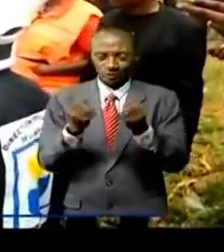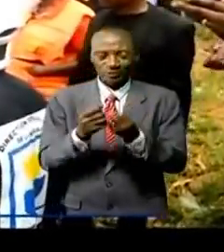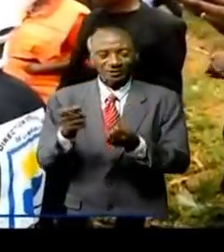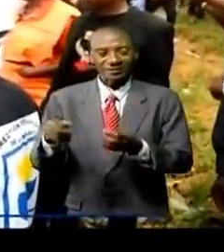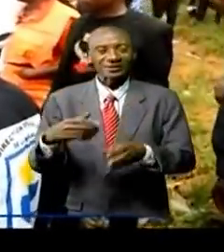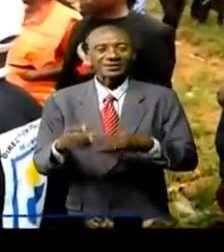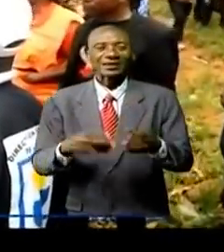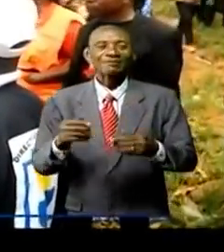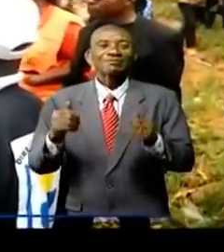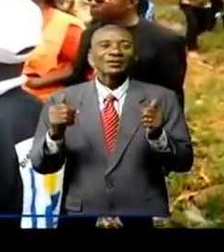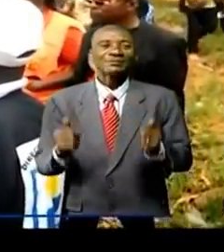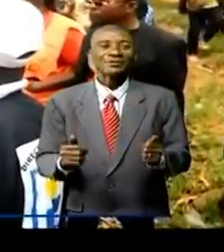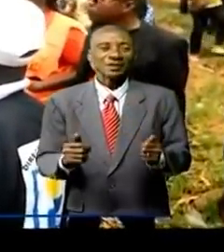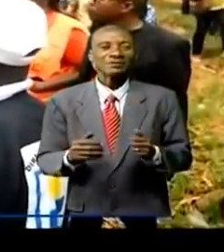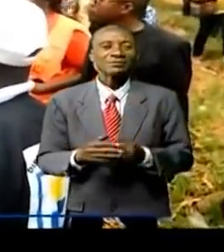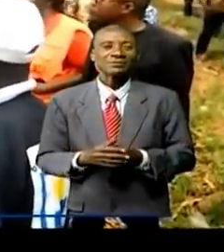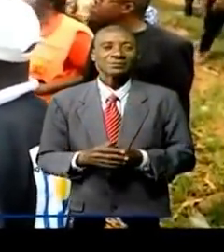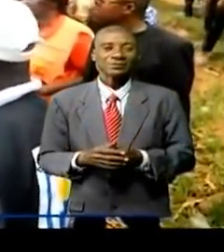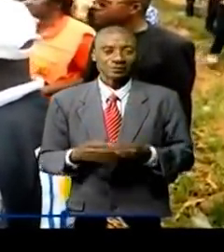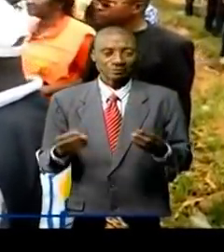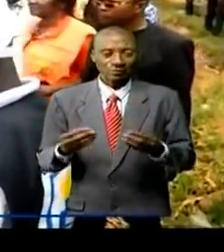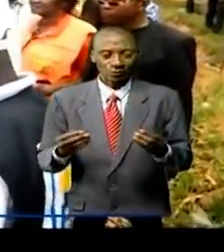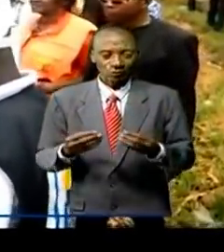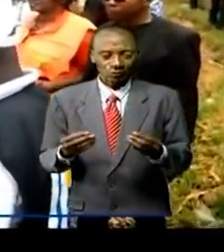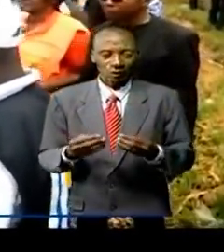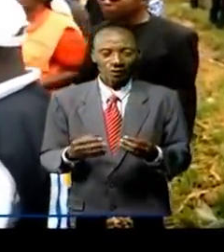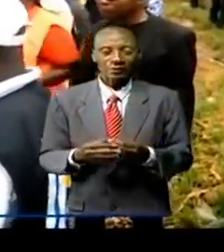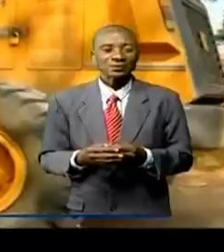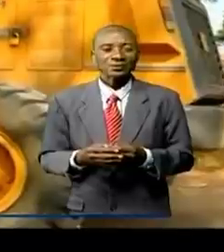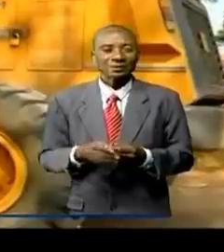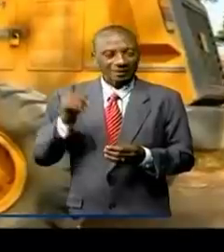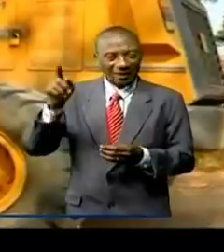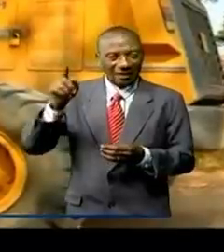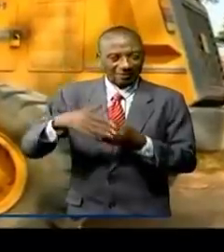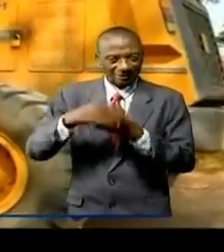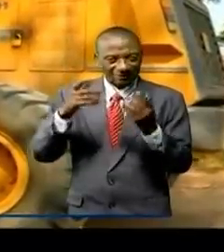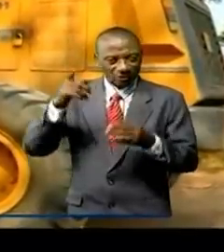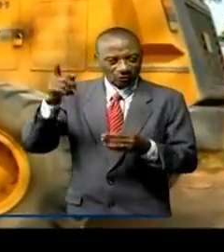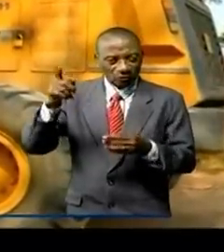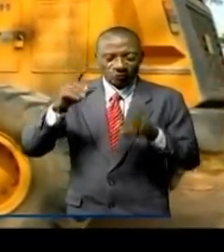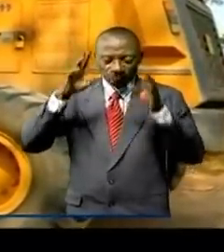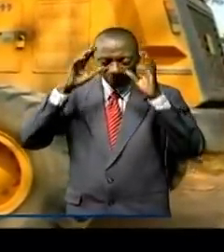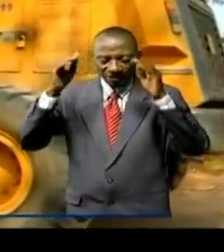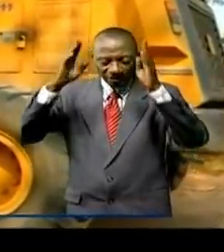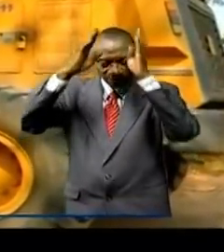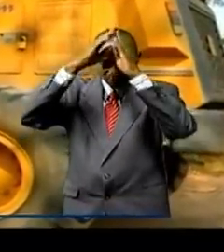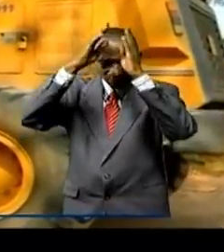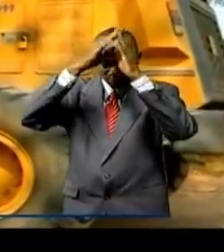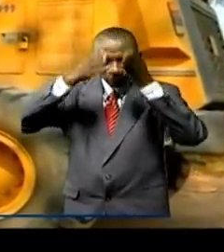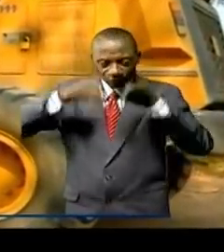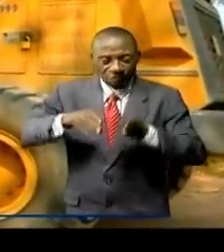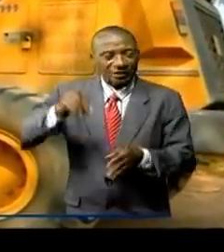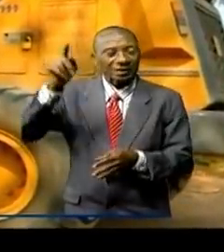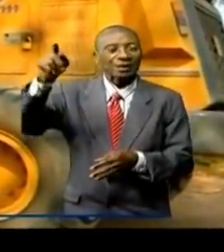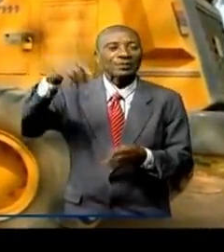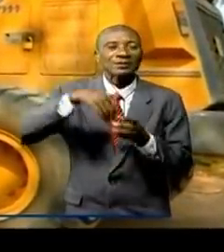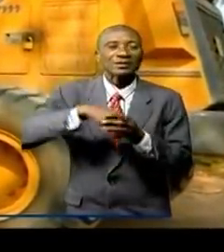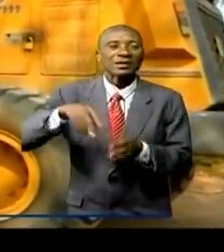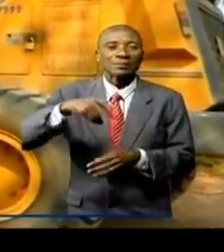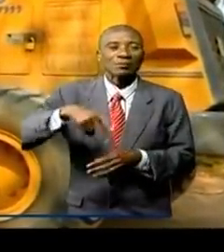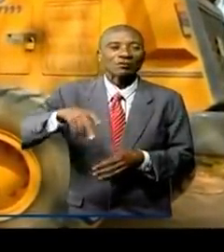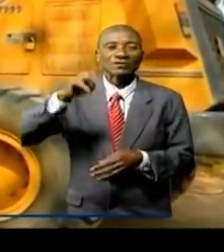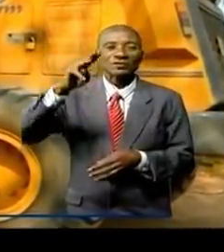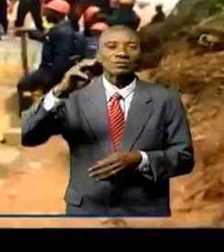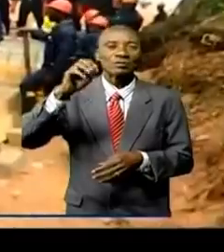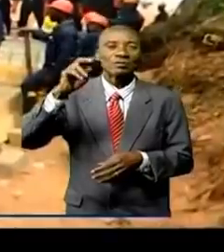naître le deuxième président de la RDC, Joseph Désiré Mobutu, et qui attend à bras ouverts la visite dans les tout prochains